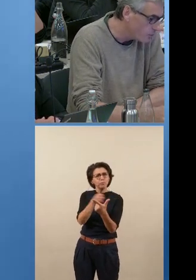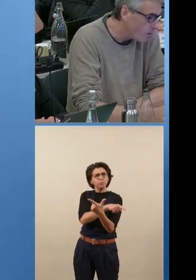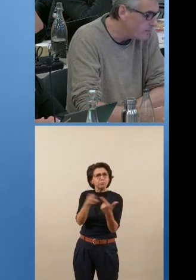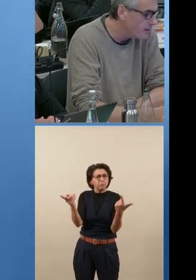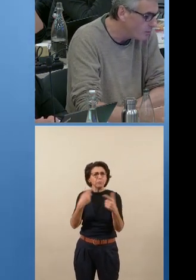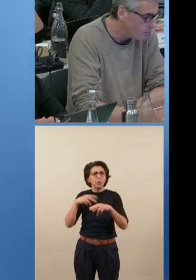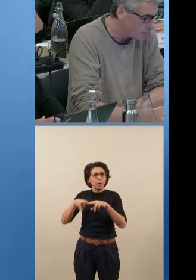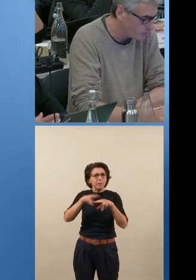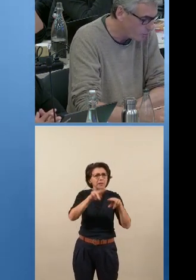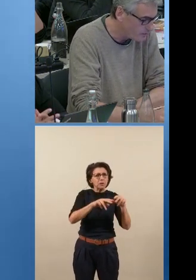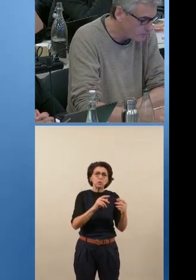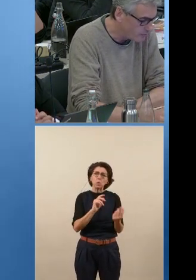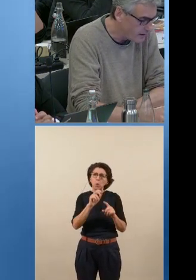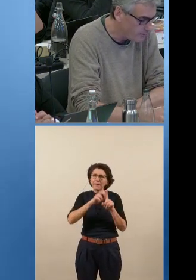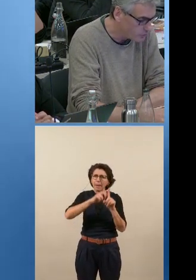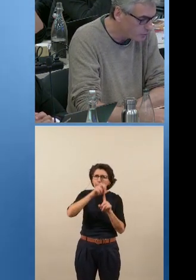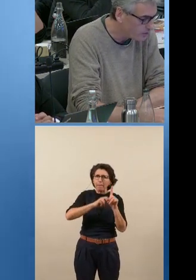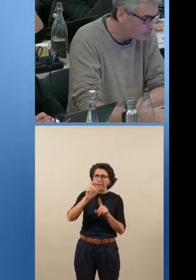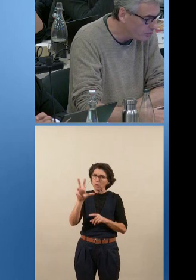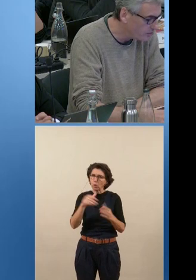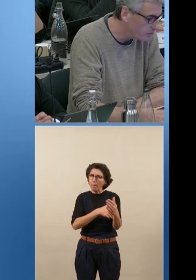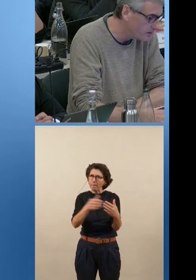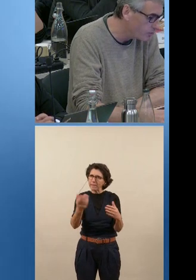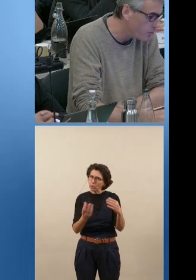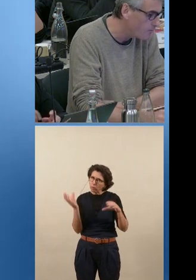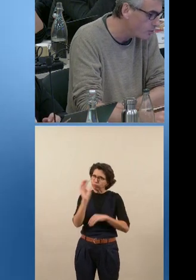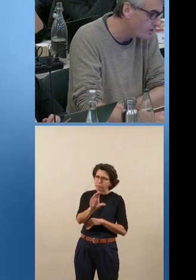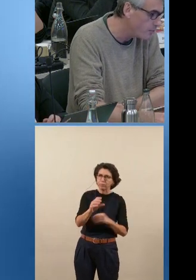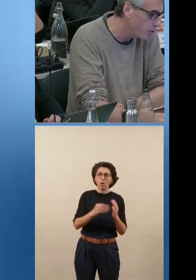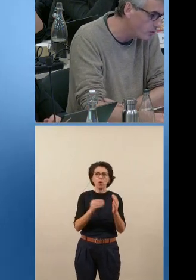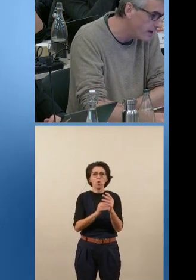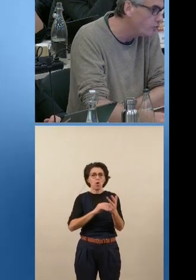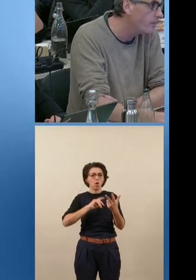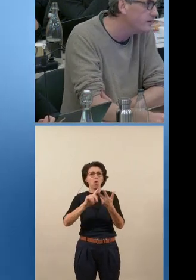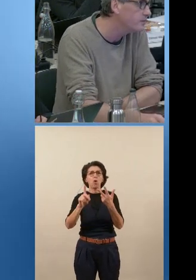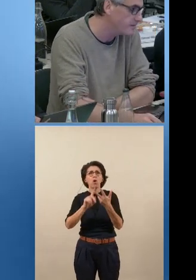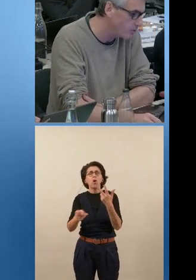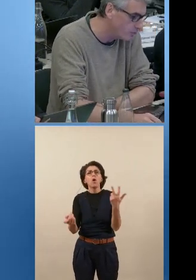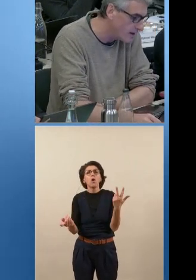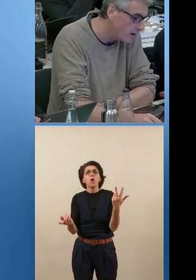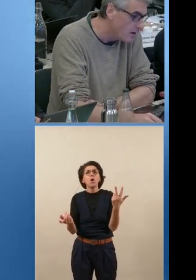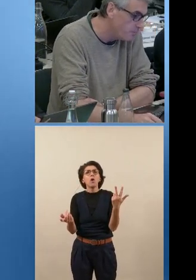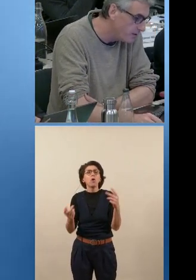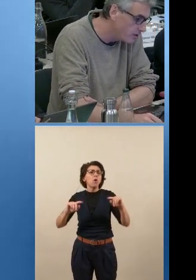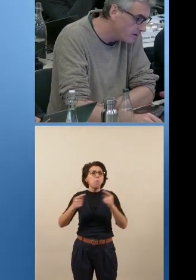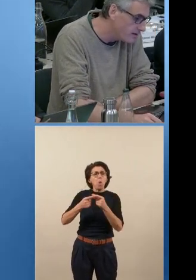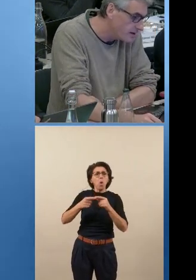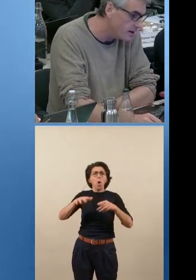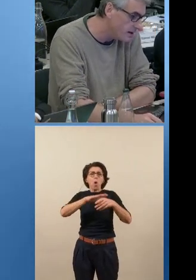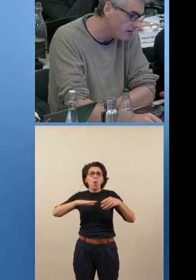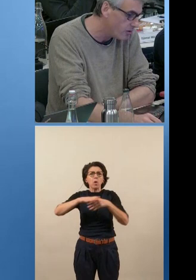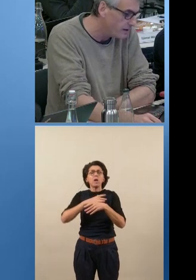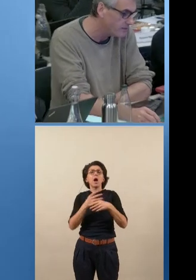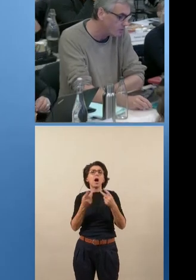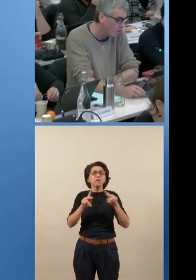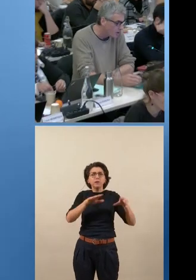c'est 3 millions d'euros d'aide nouvelle notre contribution aussi au déploiement d'un plan local d'urbanisme intercommunal bioclimatique